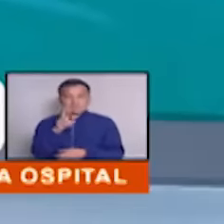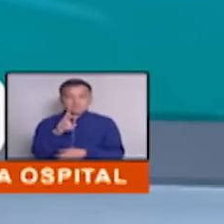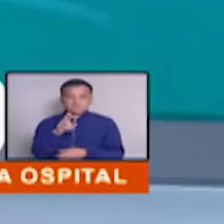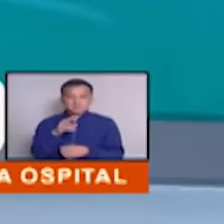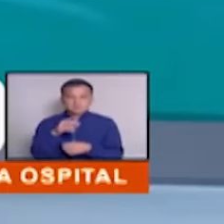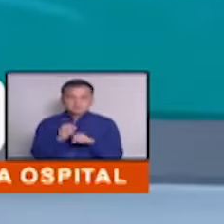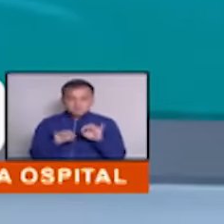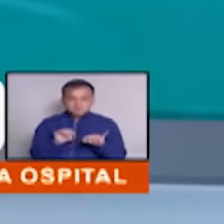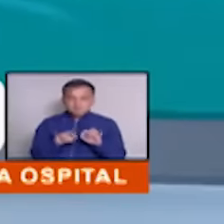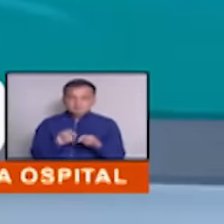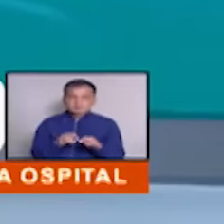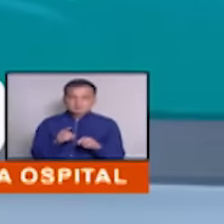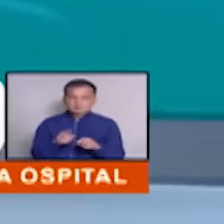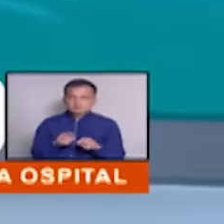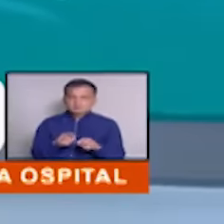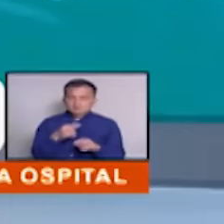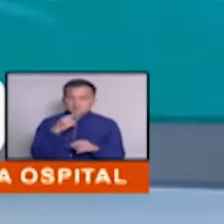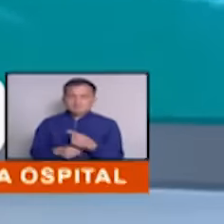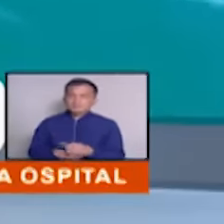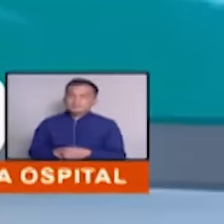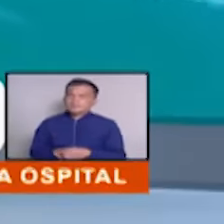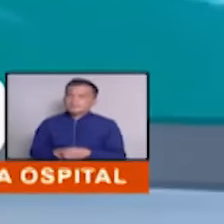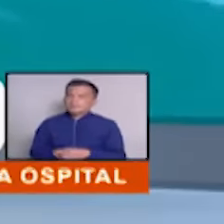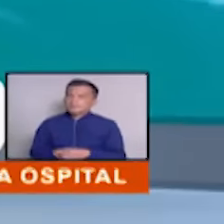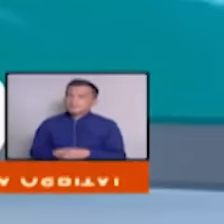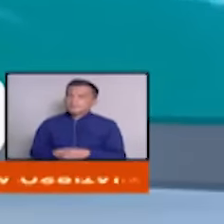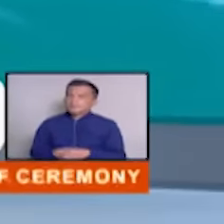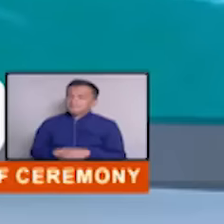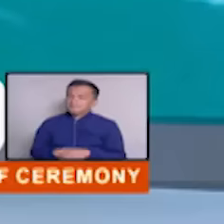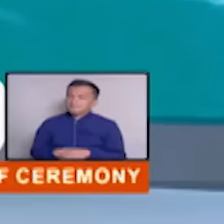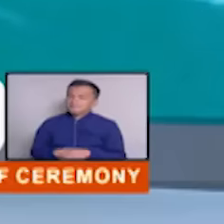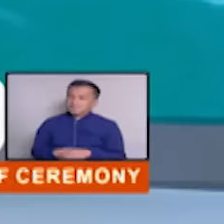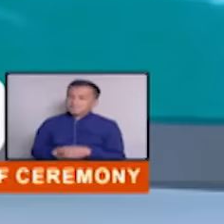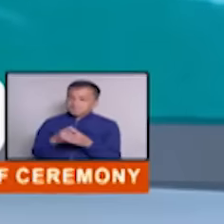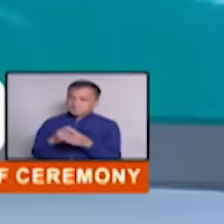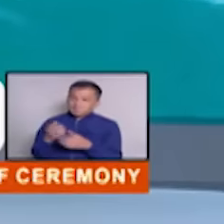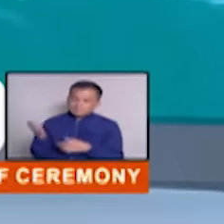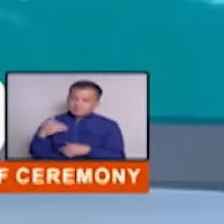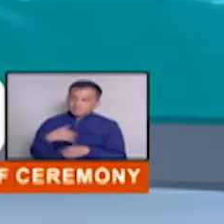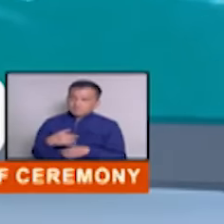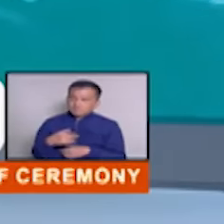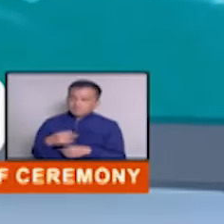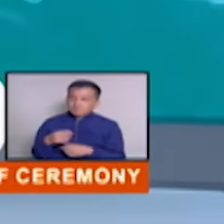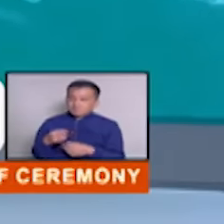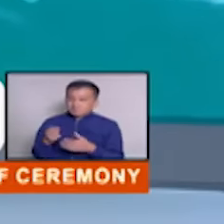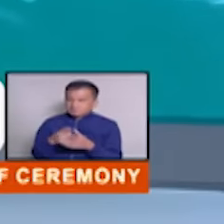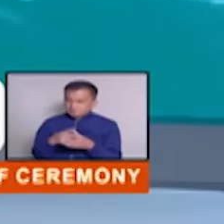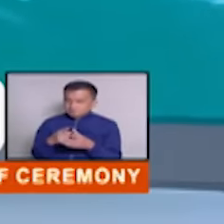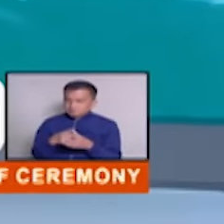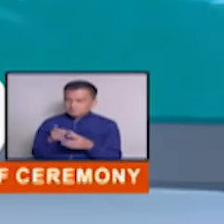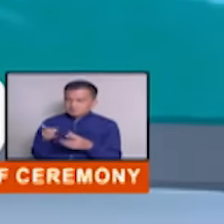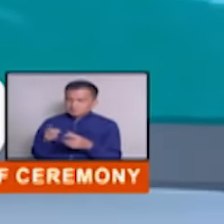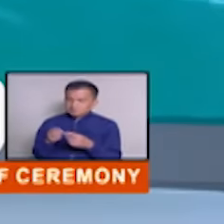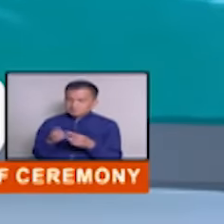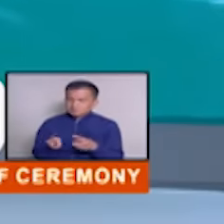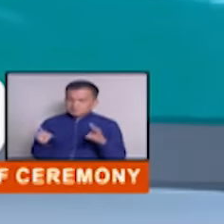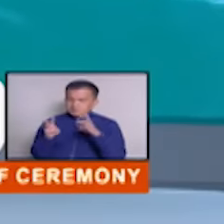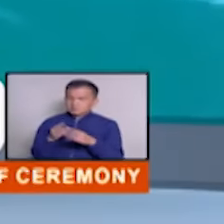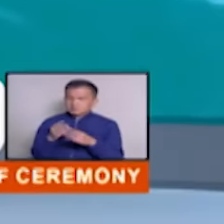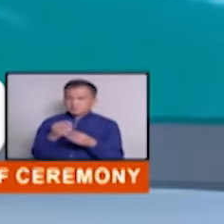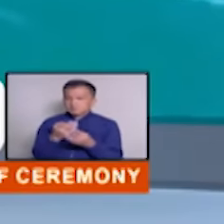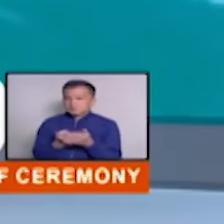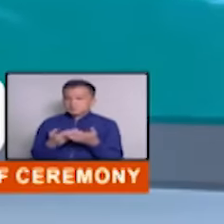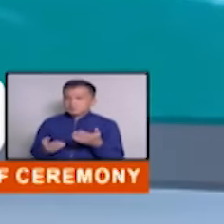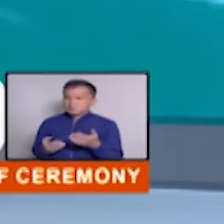pong typist na lang. Insubordination po ang charge sa kanya. Papasyalin mo sa akin kasi unang-una, pagka ganyang mga halaga ng